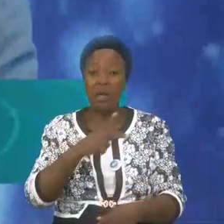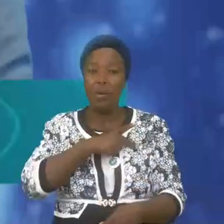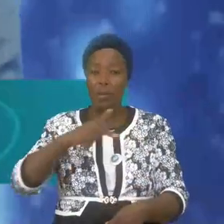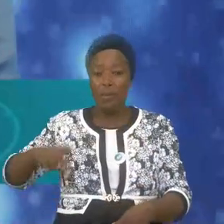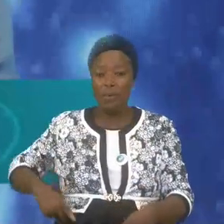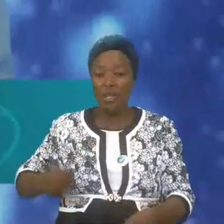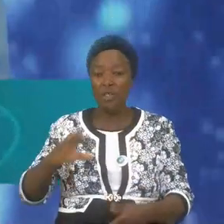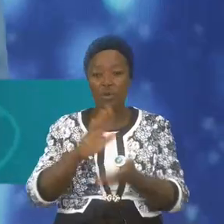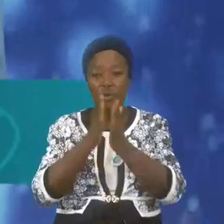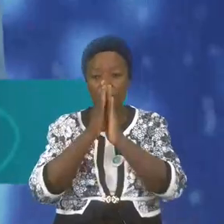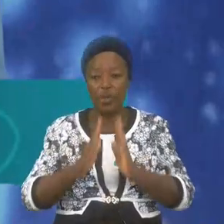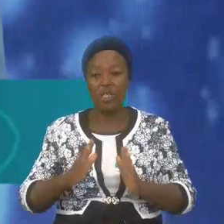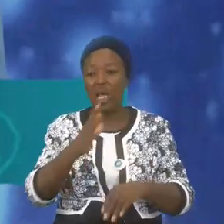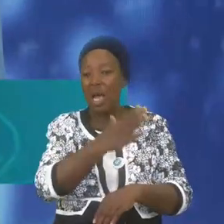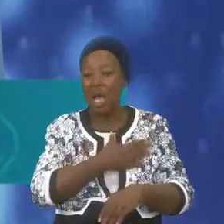règne final.